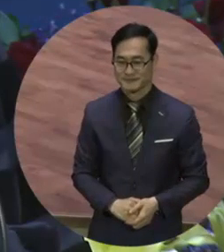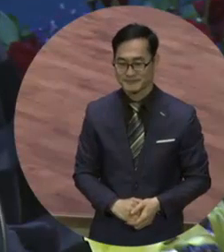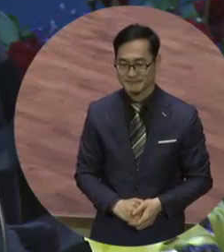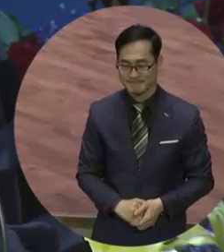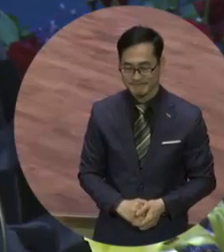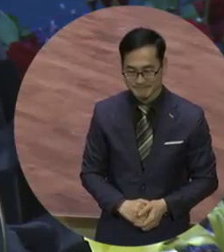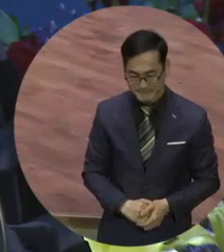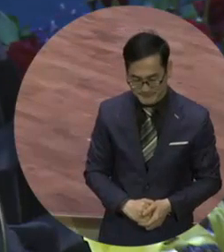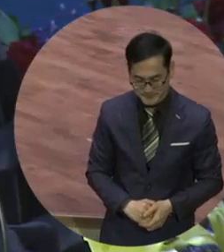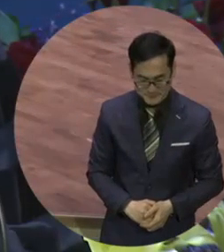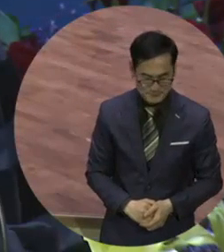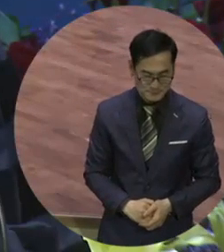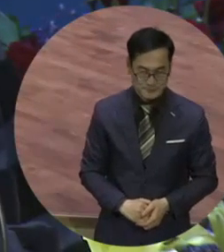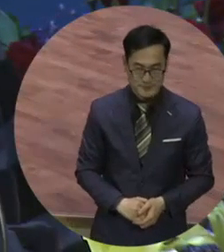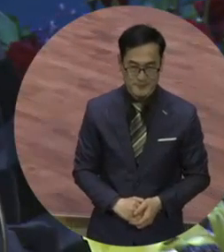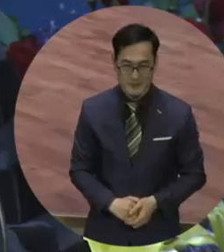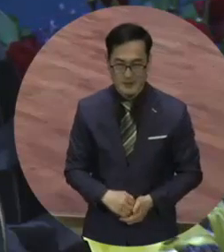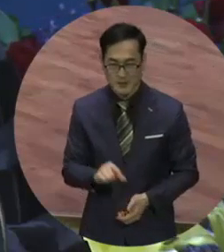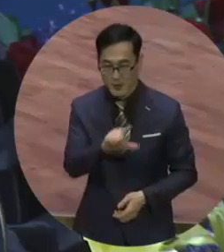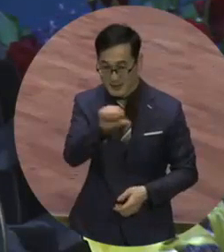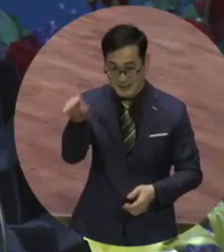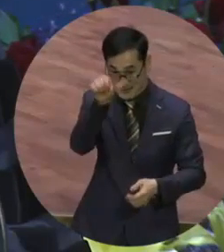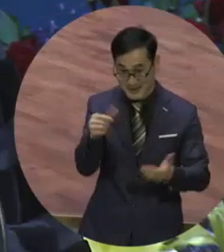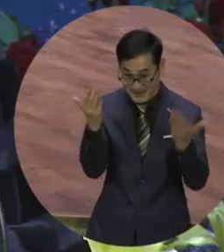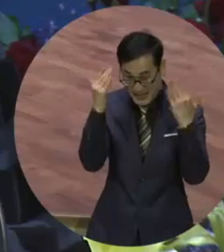결론입니다. 한 신학자가 이런 말을 했어요.